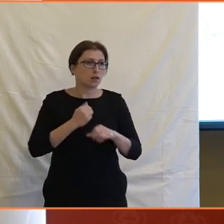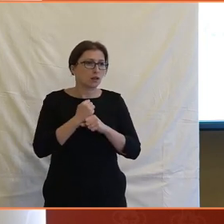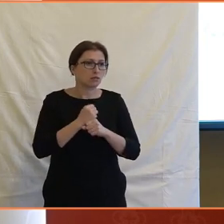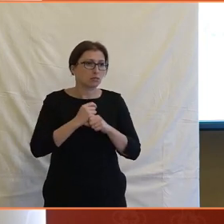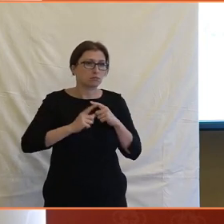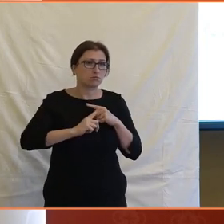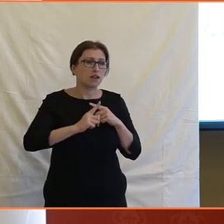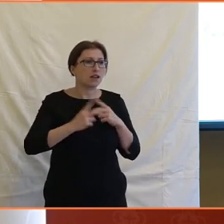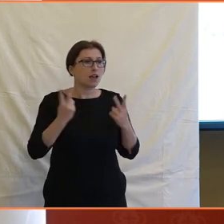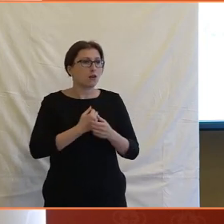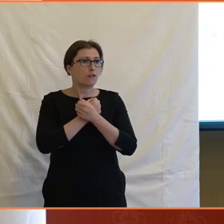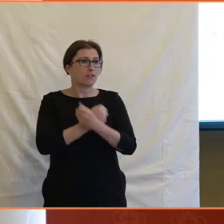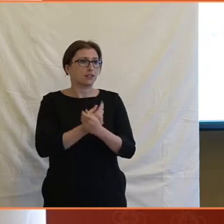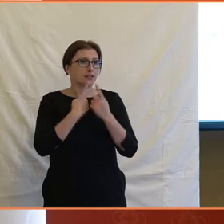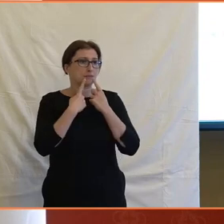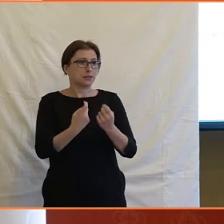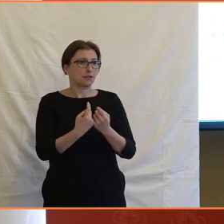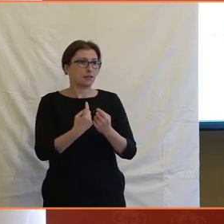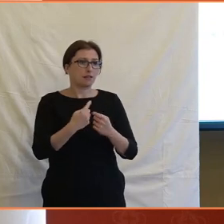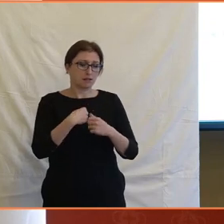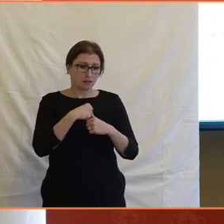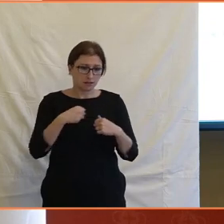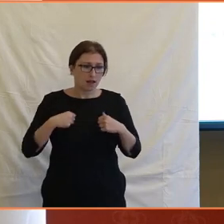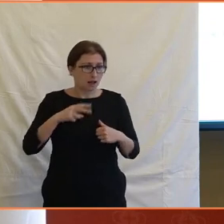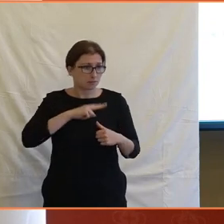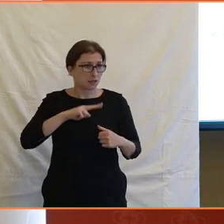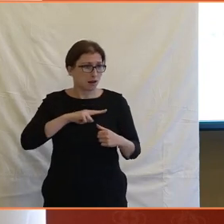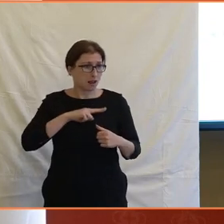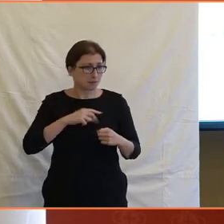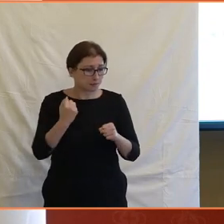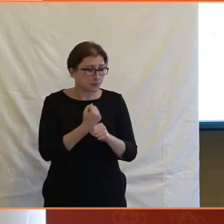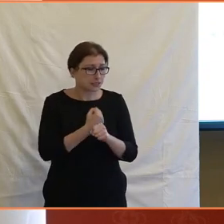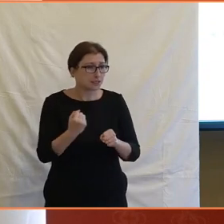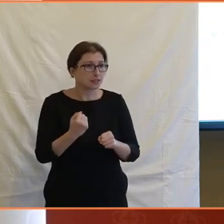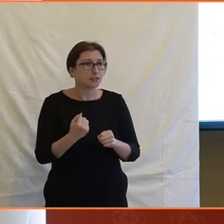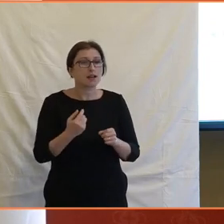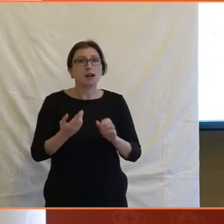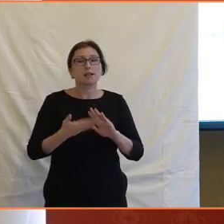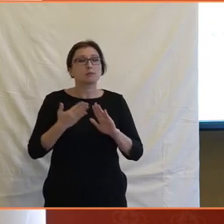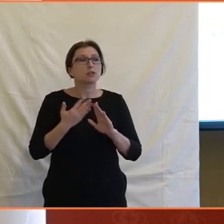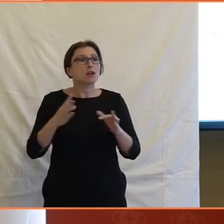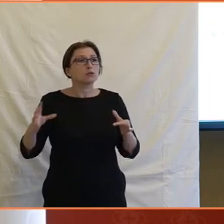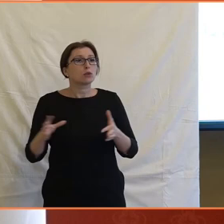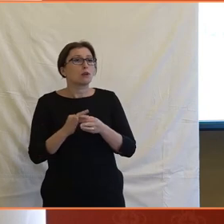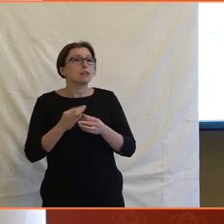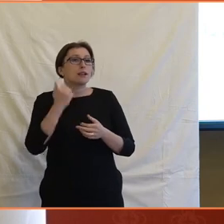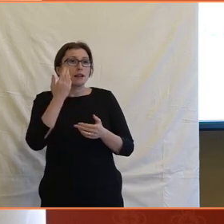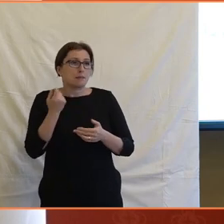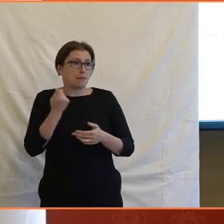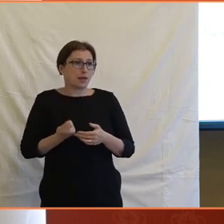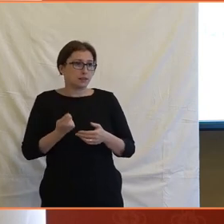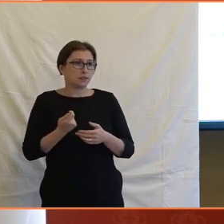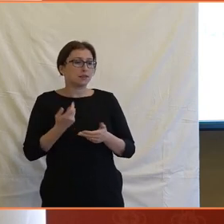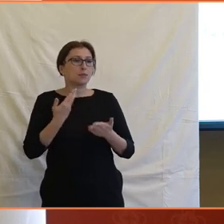tímhletím uvězněním psychickým sama trpí, ale samozřejmě to souvisí třeba i s nedostatkem kapitálu. Jo,